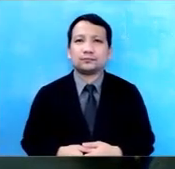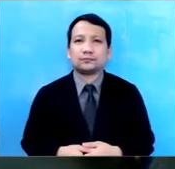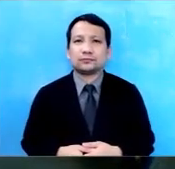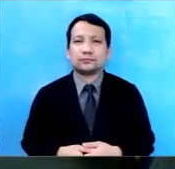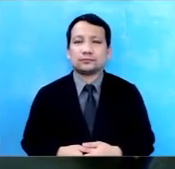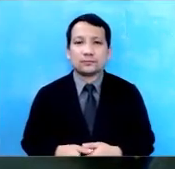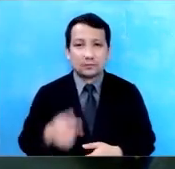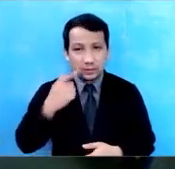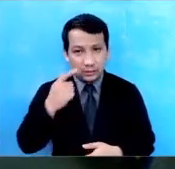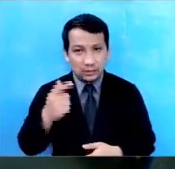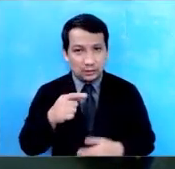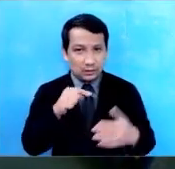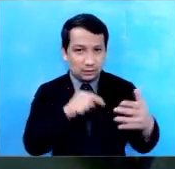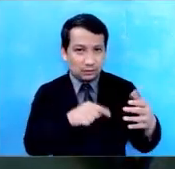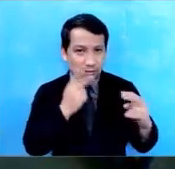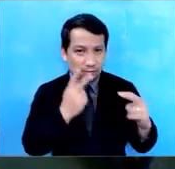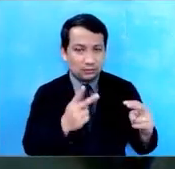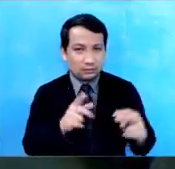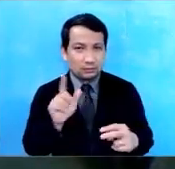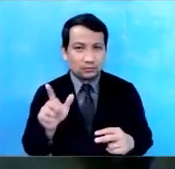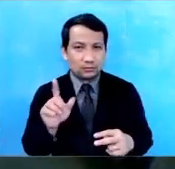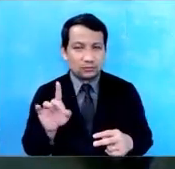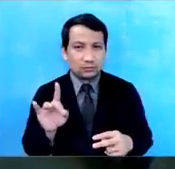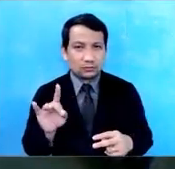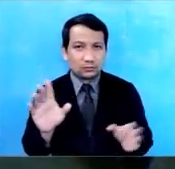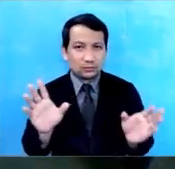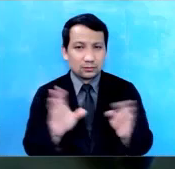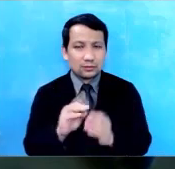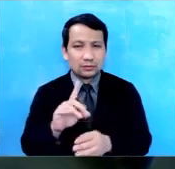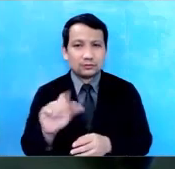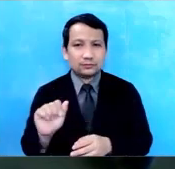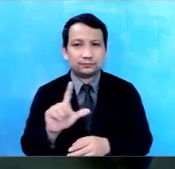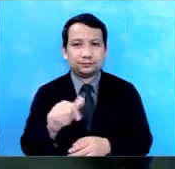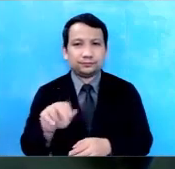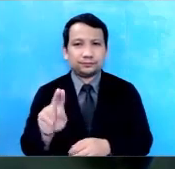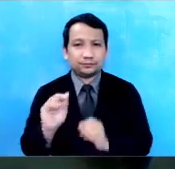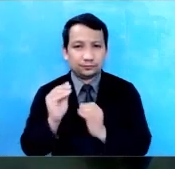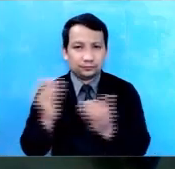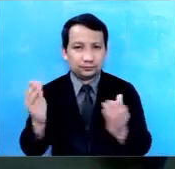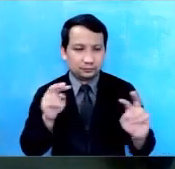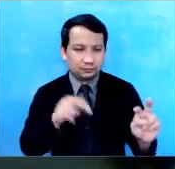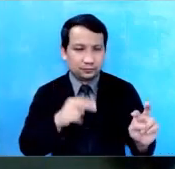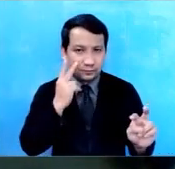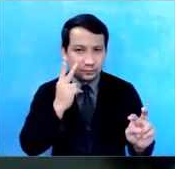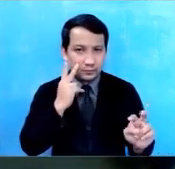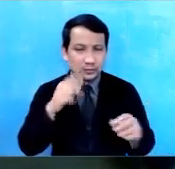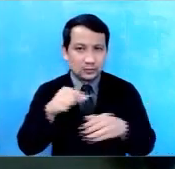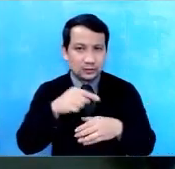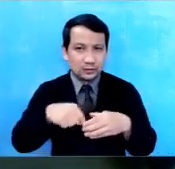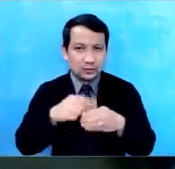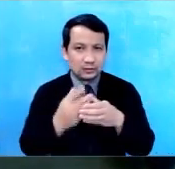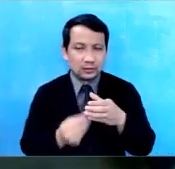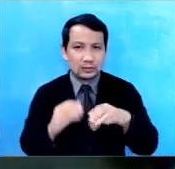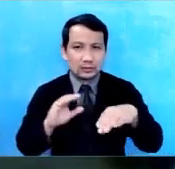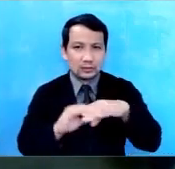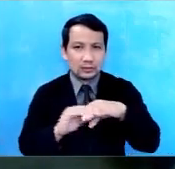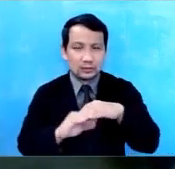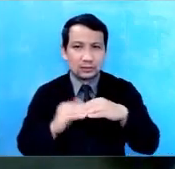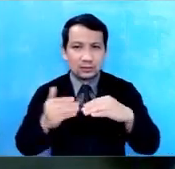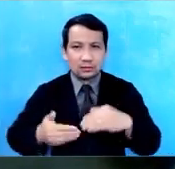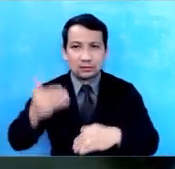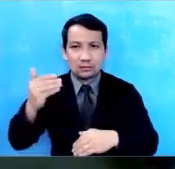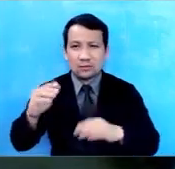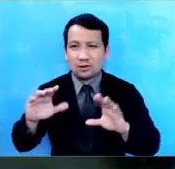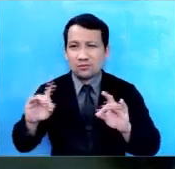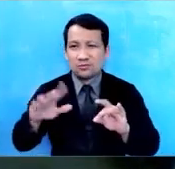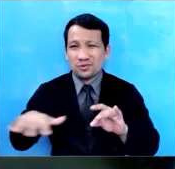Kung pagbabasehan yung 2018 na data ng hawak ng LGU, makikita yung mga sinkhole sa mga kuweba, bundok at wetland.